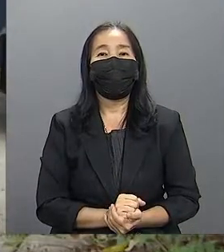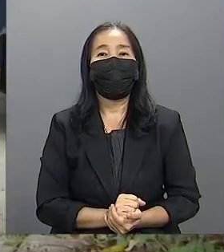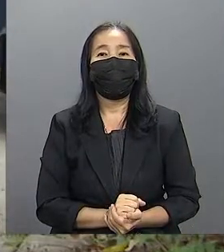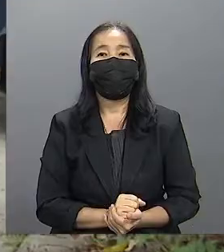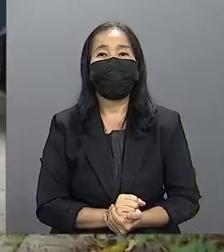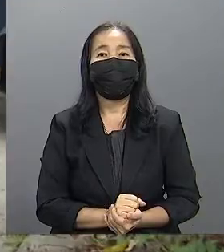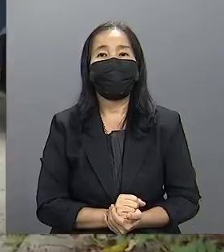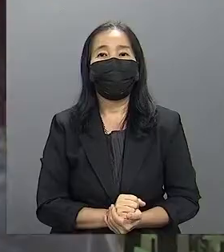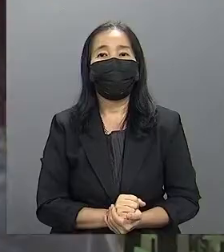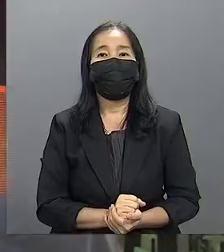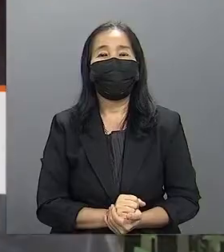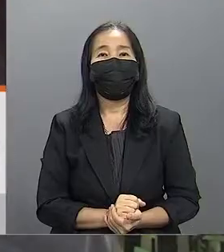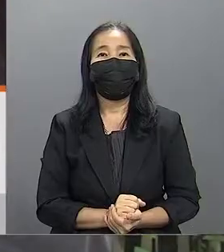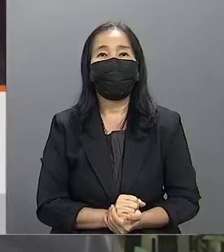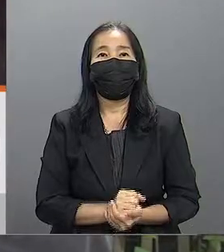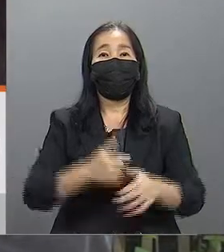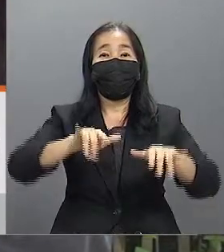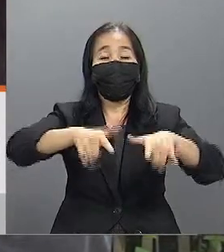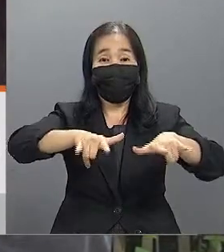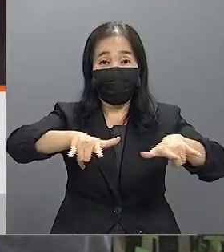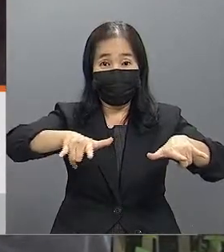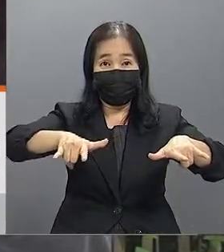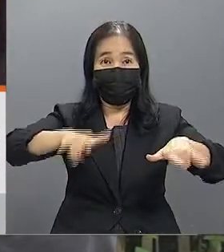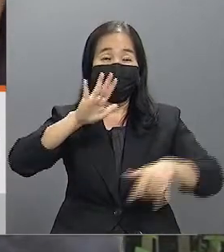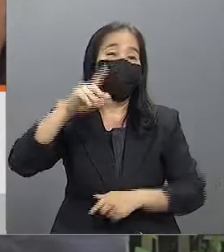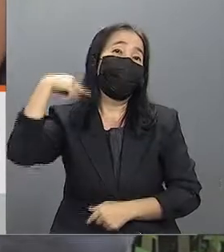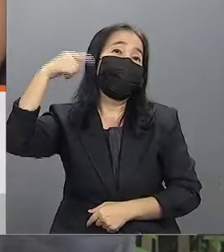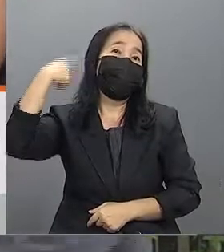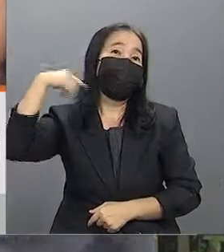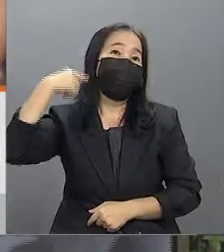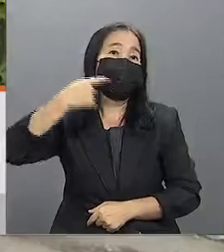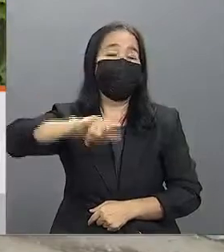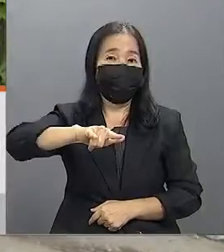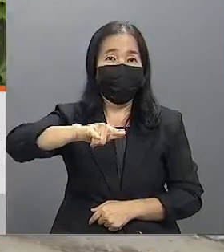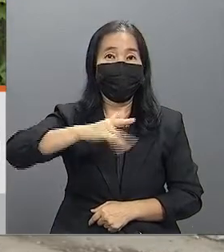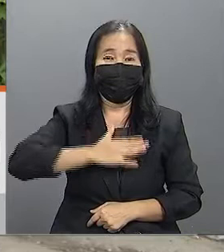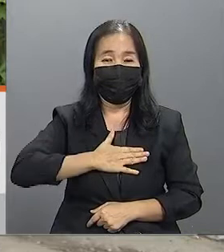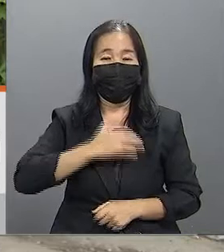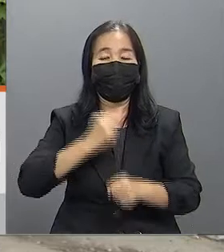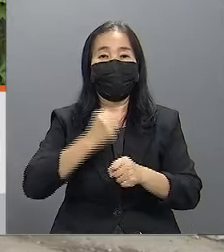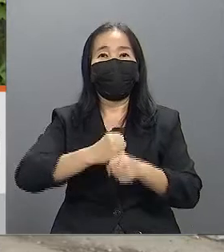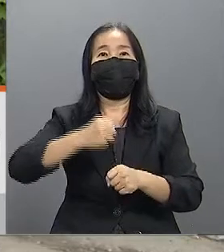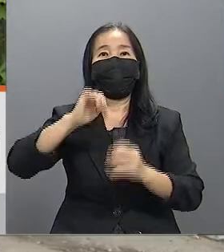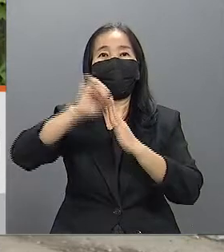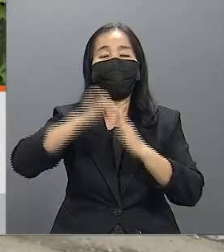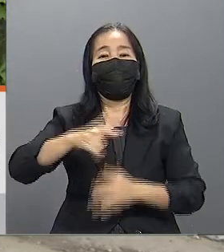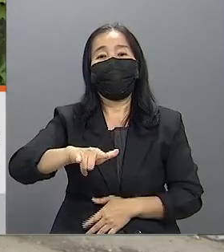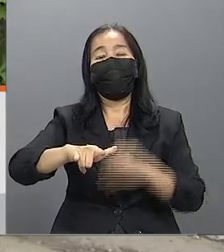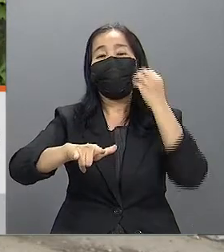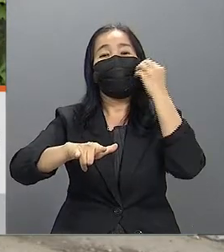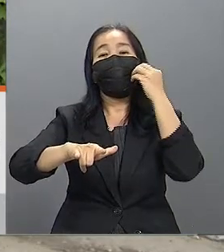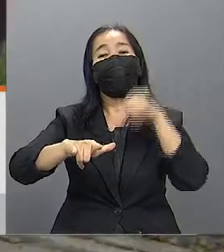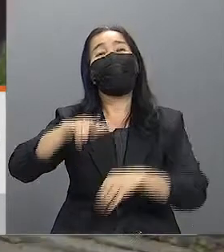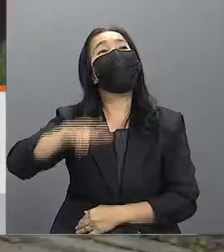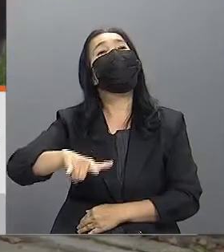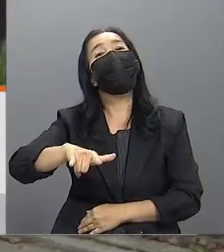รถตุ๊กๆสามล้อของนางสาวปริชาติศิริวัฒนปรีชาถูกจอดที่บ้านภายในโครงการบ้านเอื้ออาทรสันกำแพง